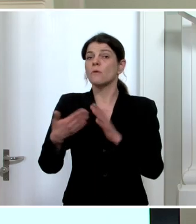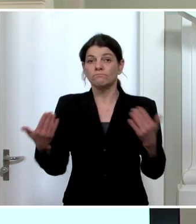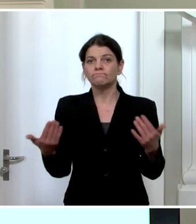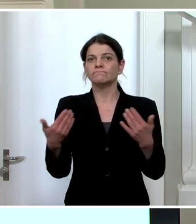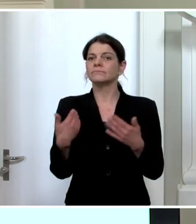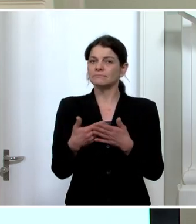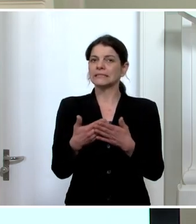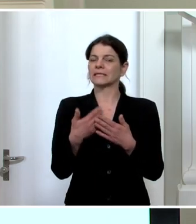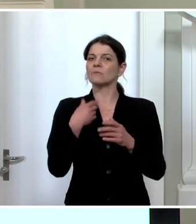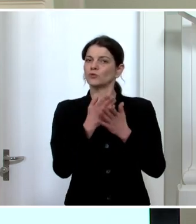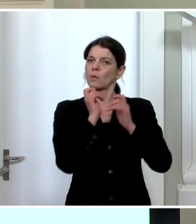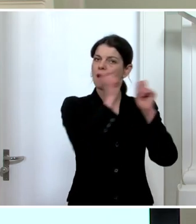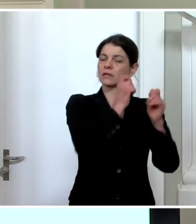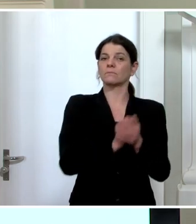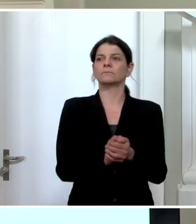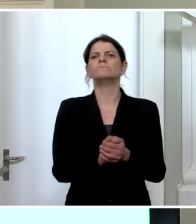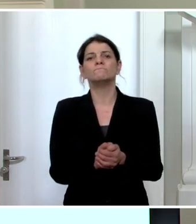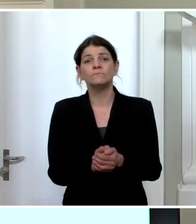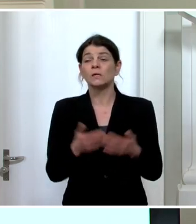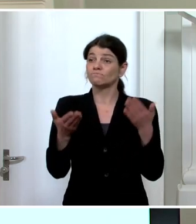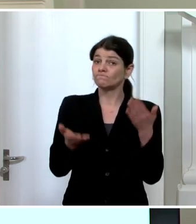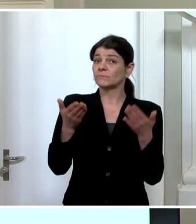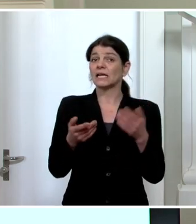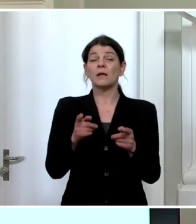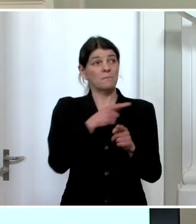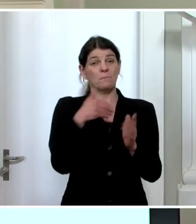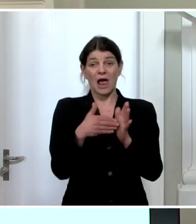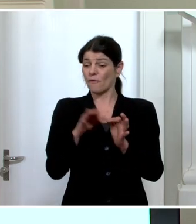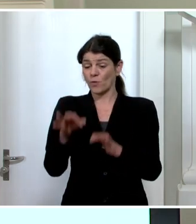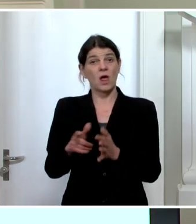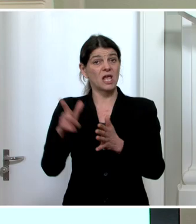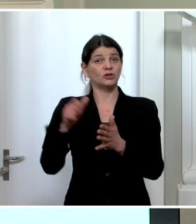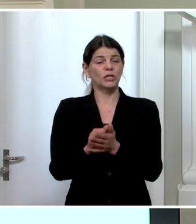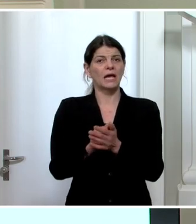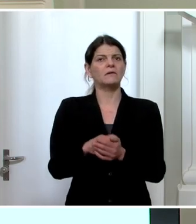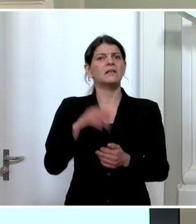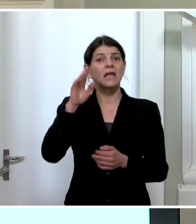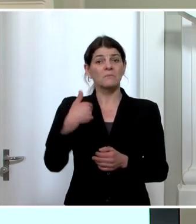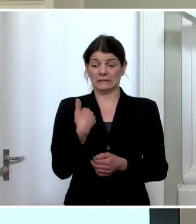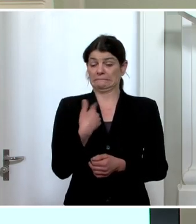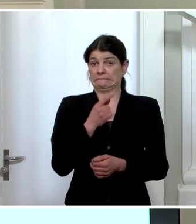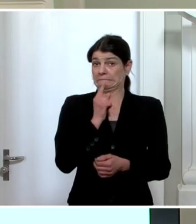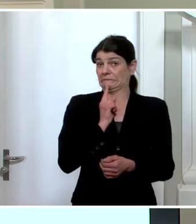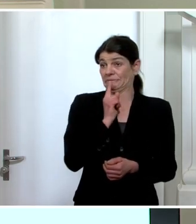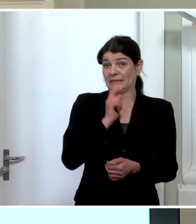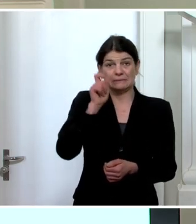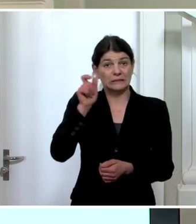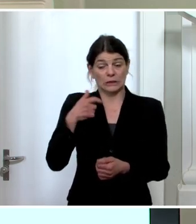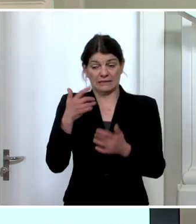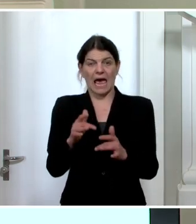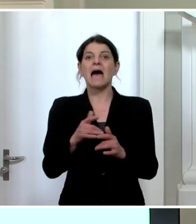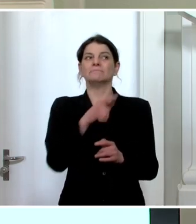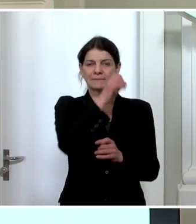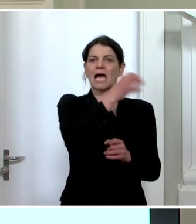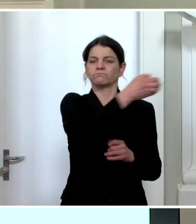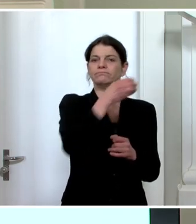wären jetzt eben auch unter Umständen nötig in Liechtenstein, um die begrenzten Ressourcen, die wir haben, auch zu